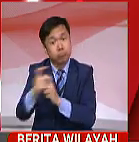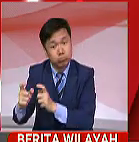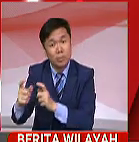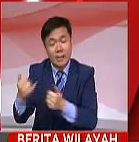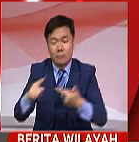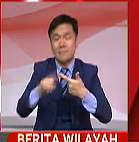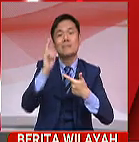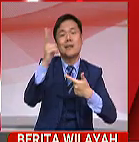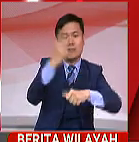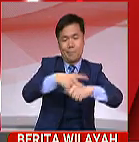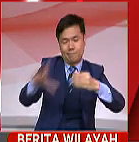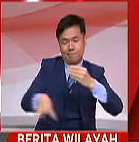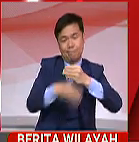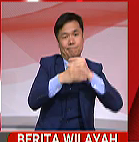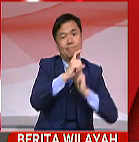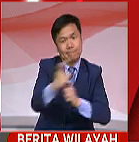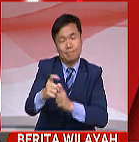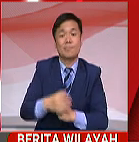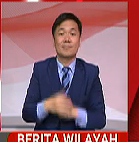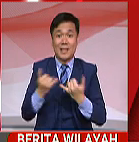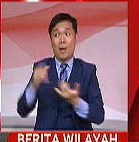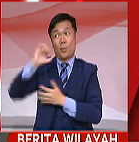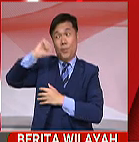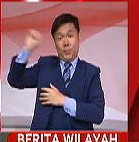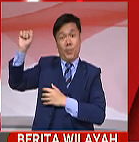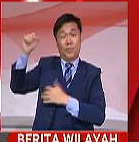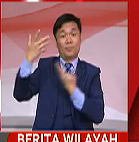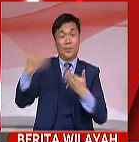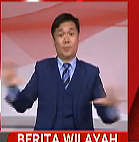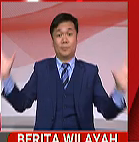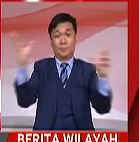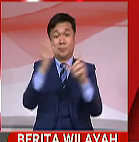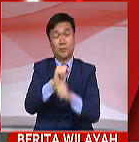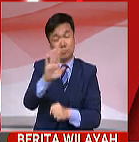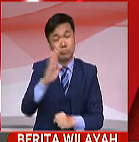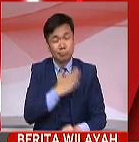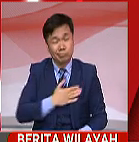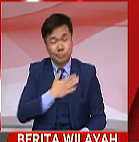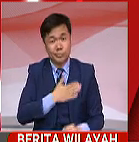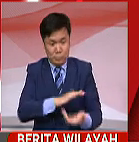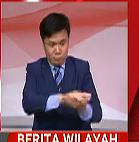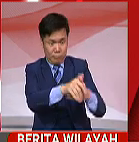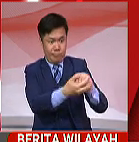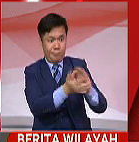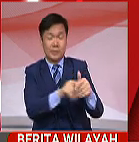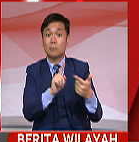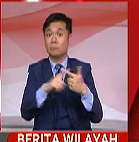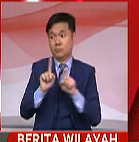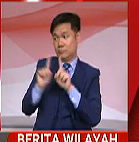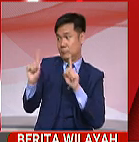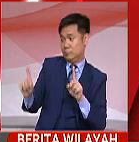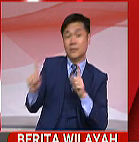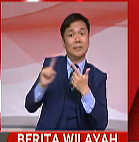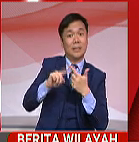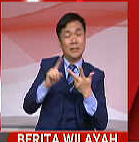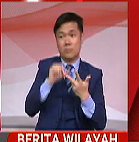Baik, paparan tadi mengakhiri bahan berita dari Sabah kali ini. Amalkan kebersihan termasuk sentiasa membasuh tangan, jaga penjarakan fizikal dan